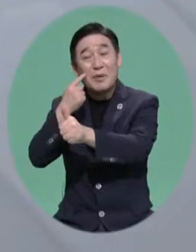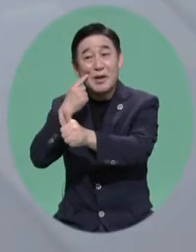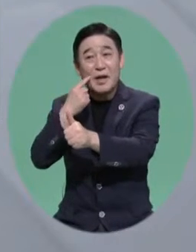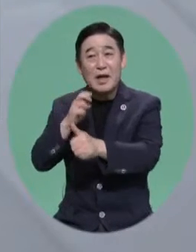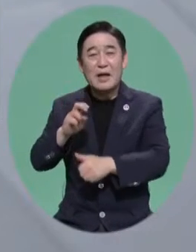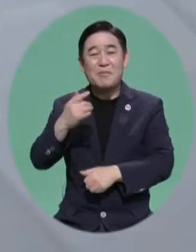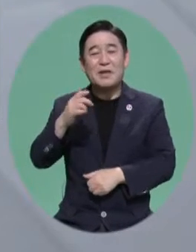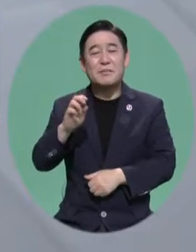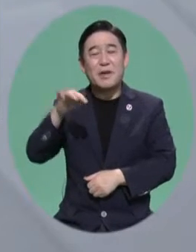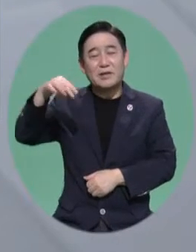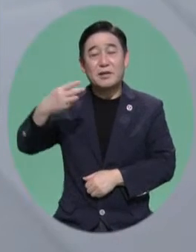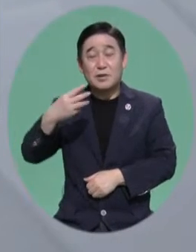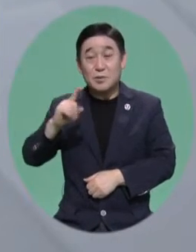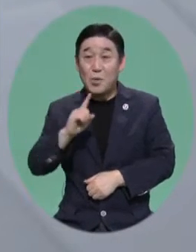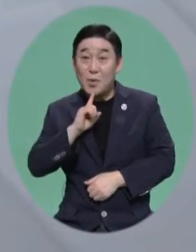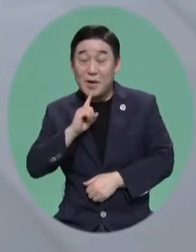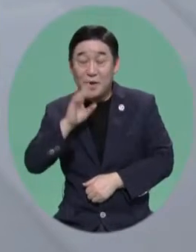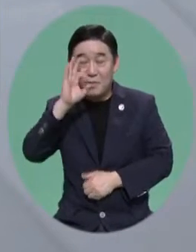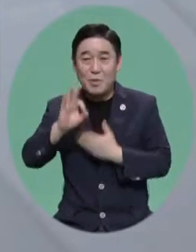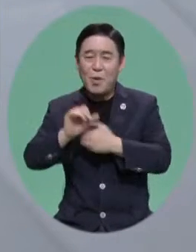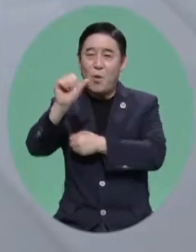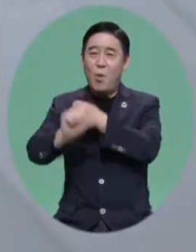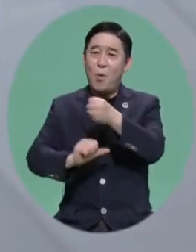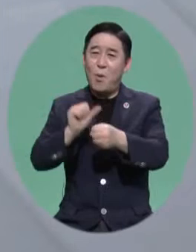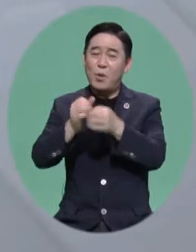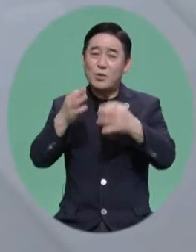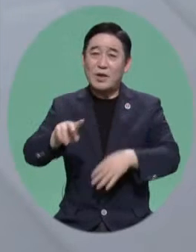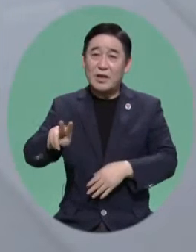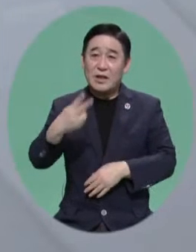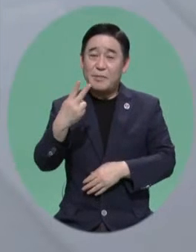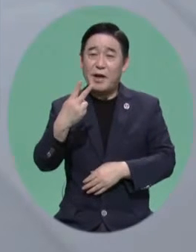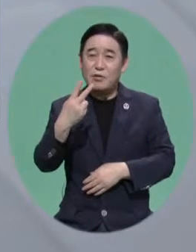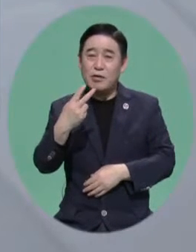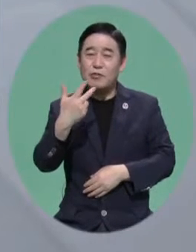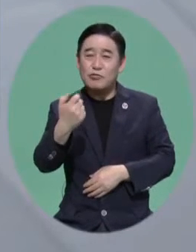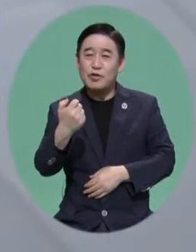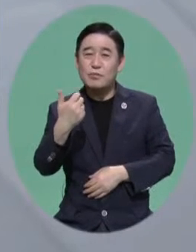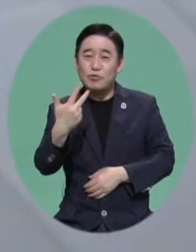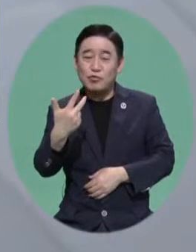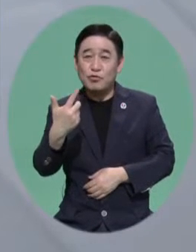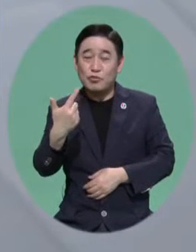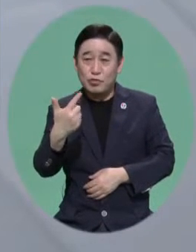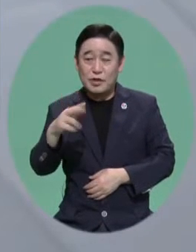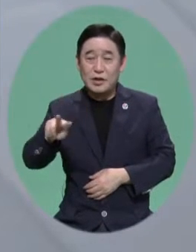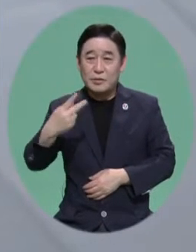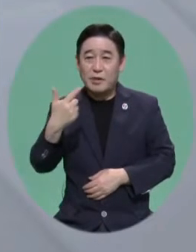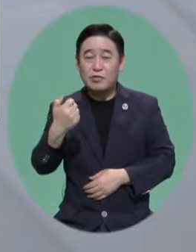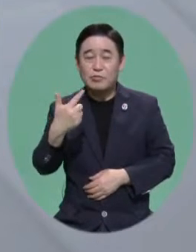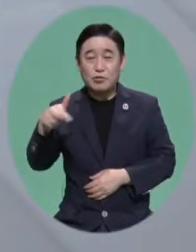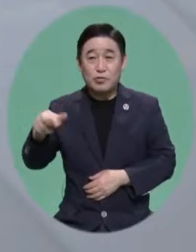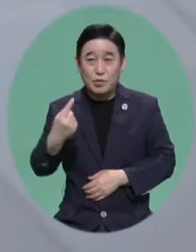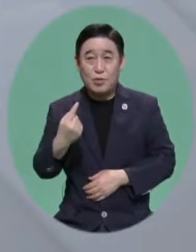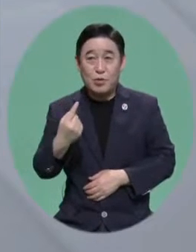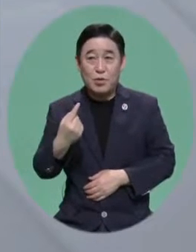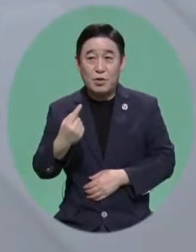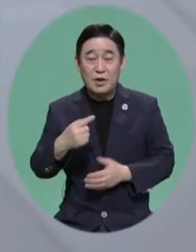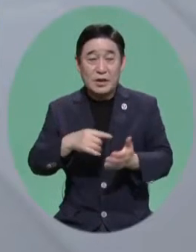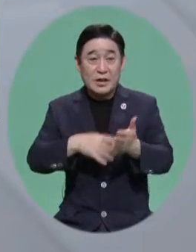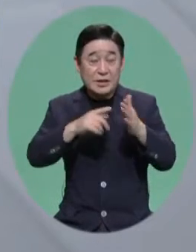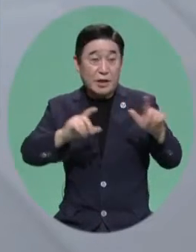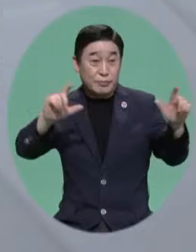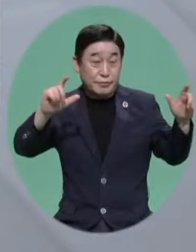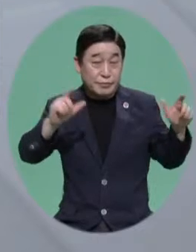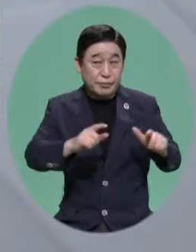매니페스토 에 이야기 한 것 보니까 5년 동안 266 전데요 과소 축에 와 지방 공약 예산은 또